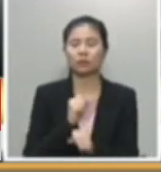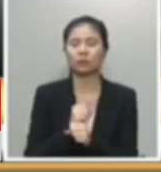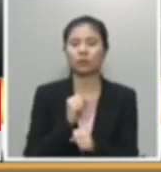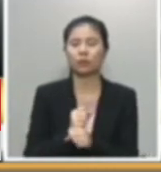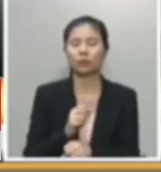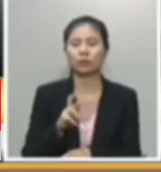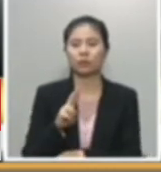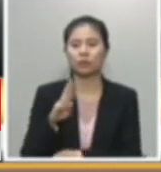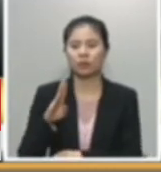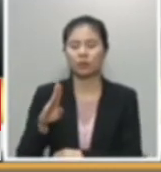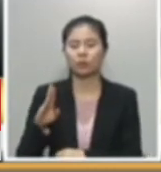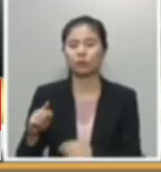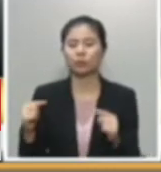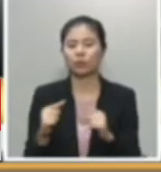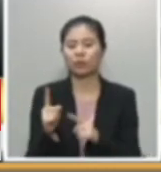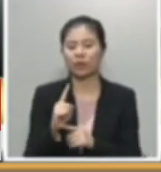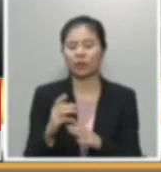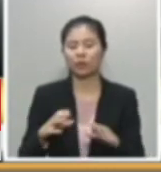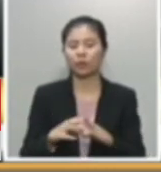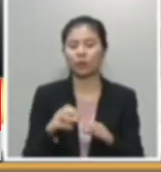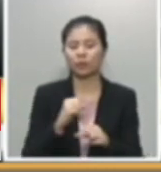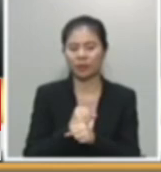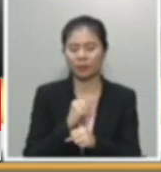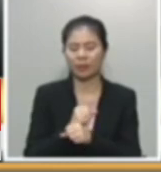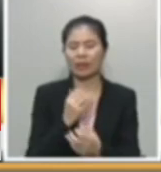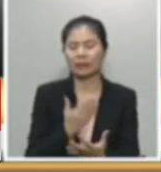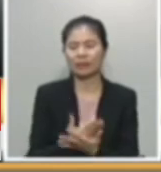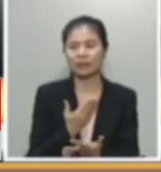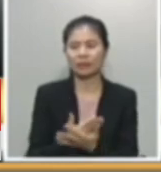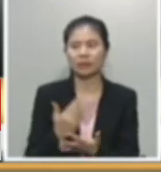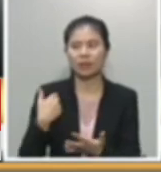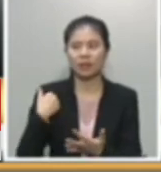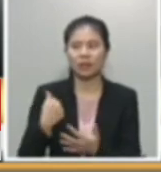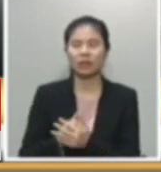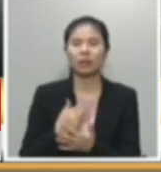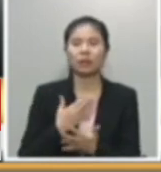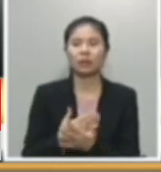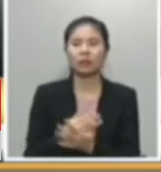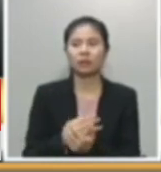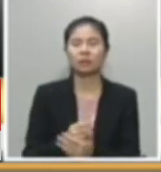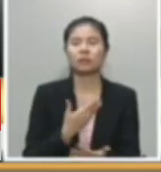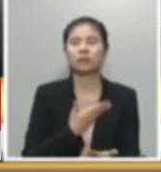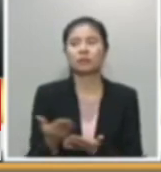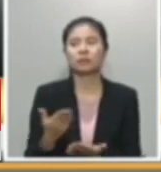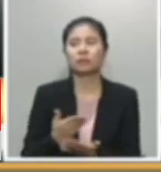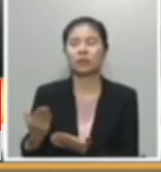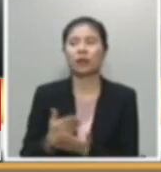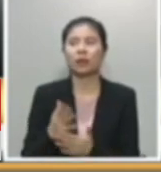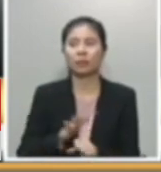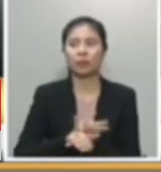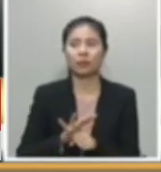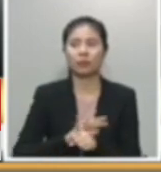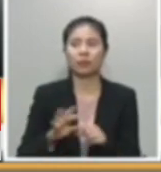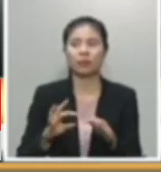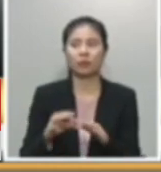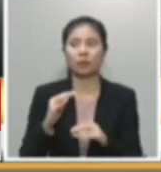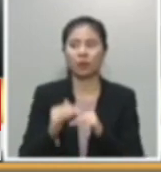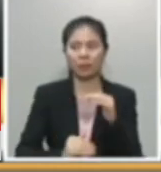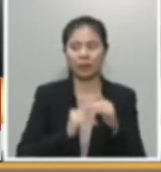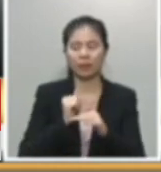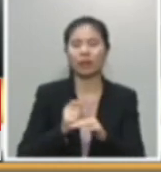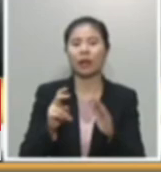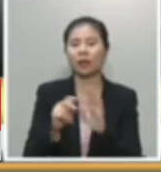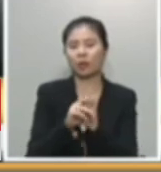าเพื่อให้หน่วยงานรับงบประมาณมีงบประมาณรายจ่ายเพียงพอในการขับเคลื่อนนโยบ